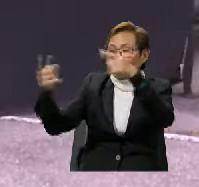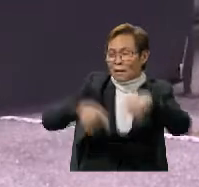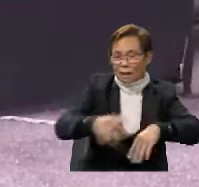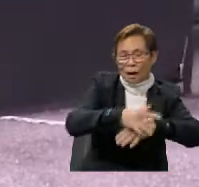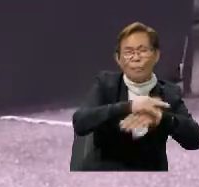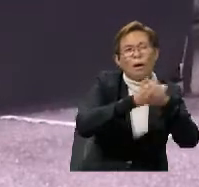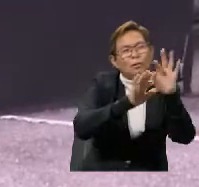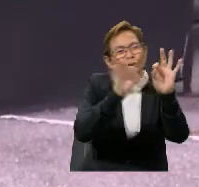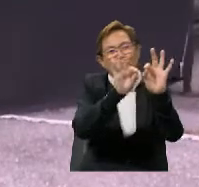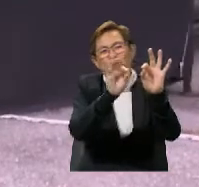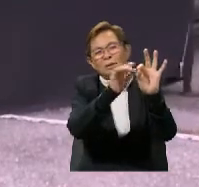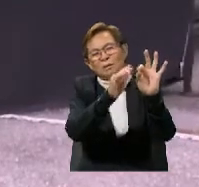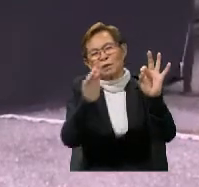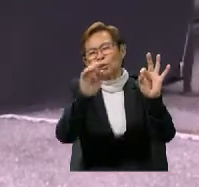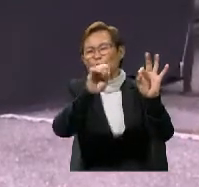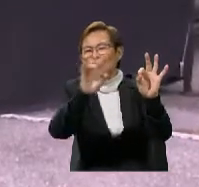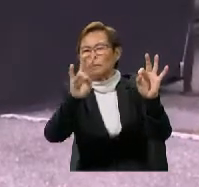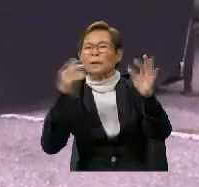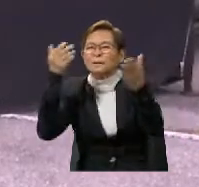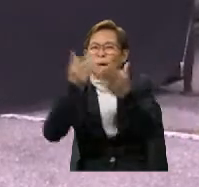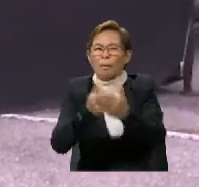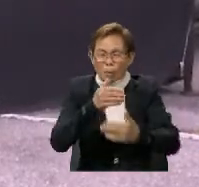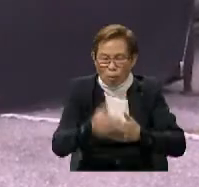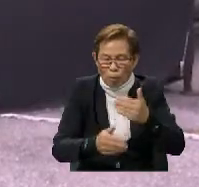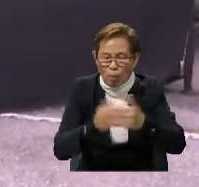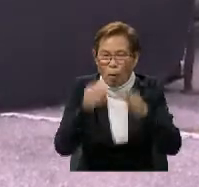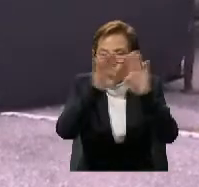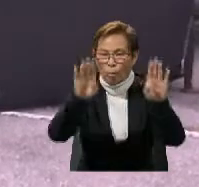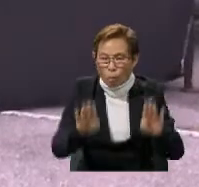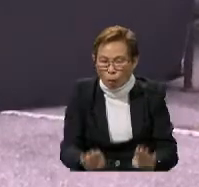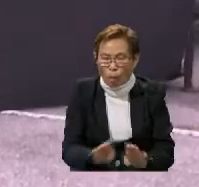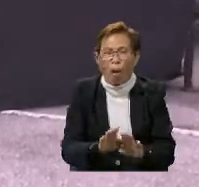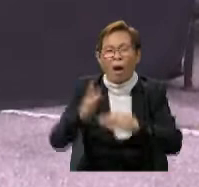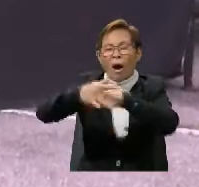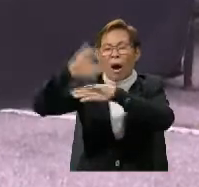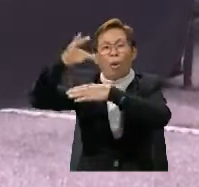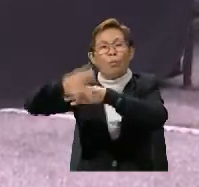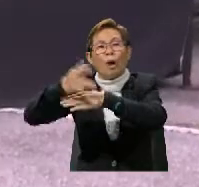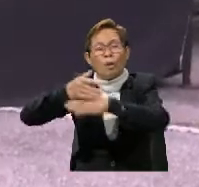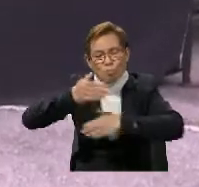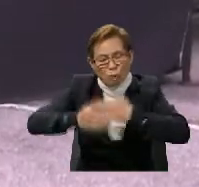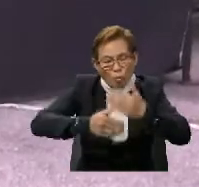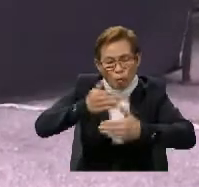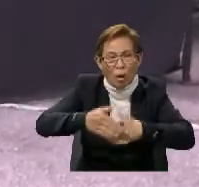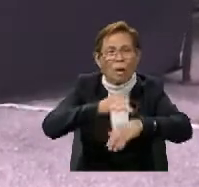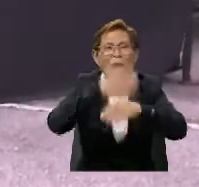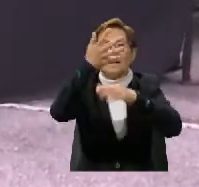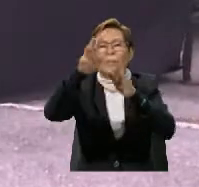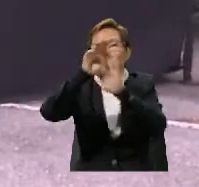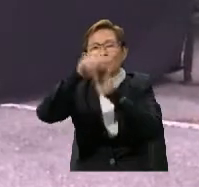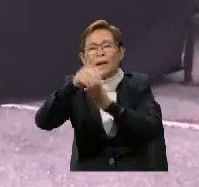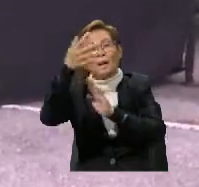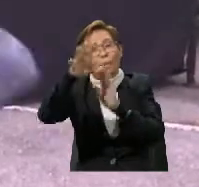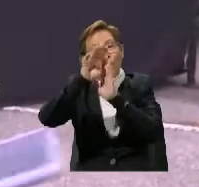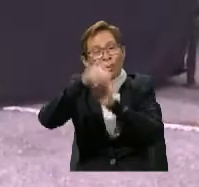97 minit pagi tadi, menyebabkan proses penerimaan borang pencalonan itu awal diproseskan dalam masa 15 minit